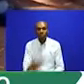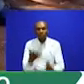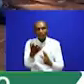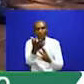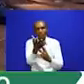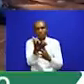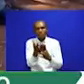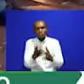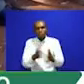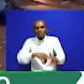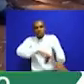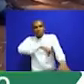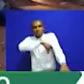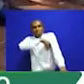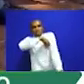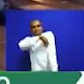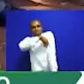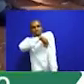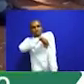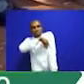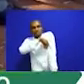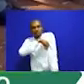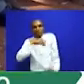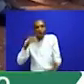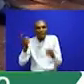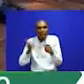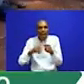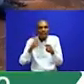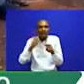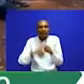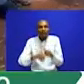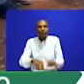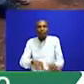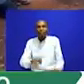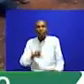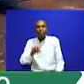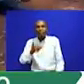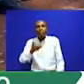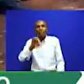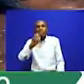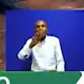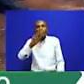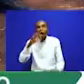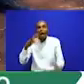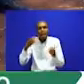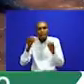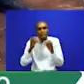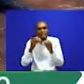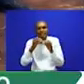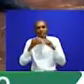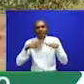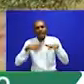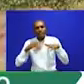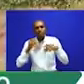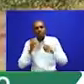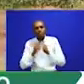ko rucinse mo cyago nyagatani sublocation ekenyoro kyariyo mane go batu ale bi karovene na abanya kenyoro bense